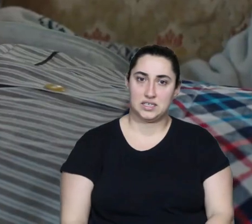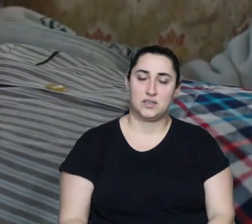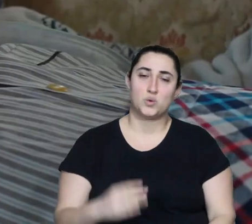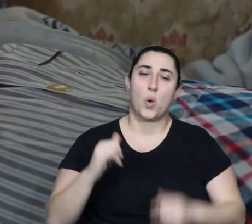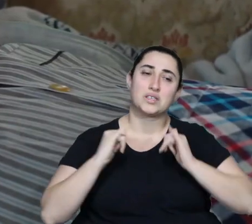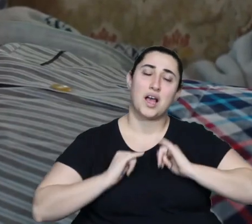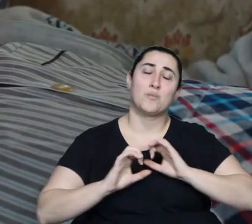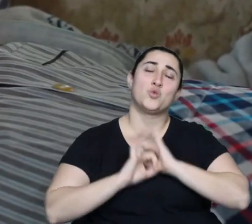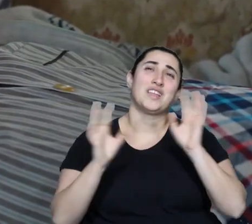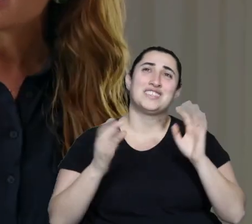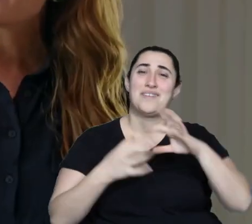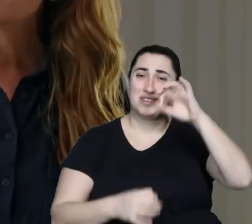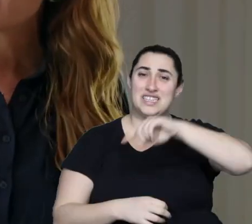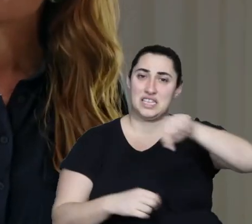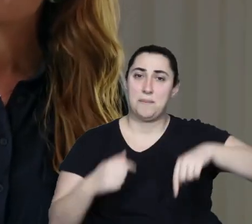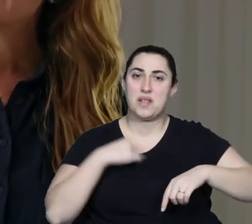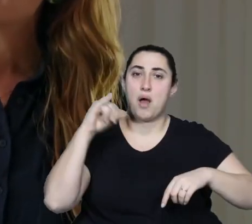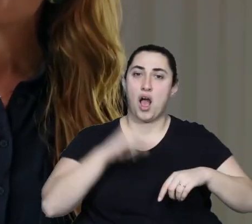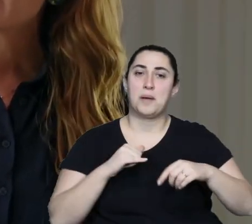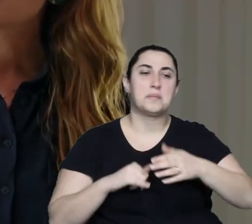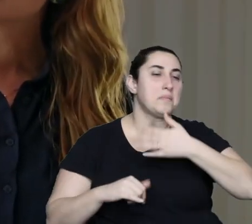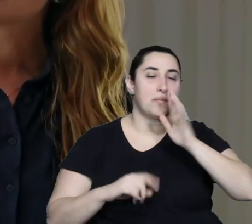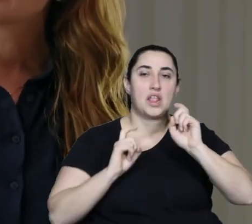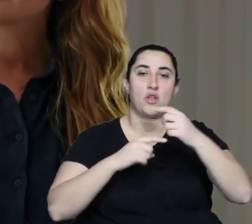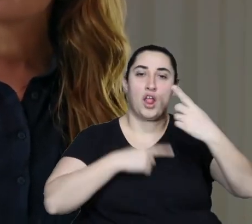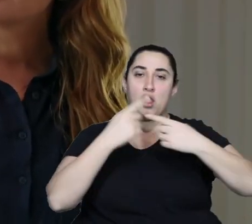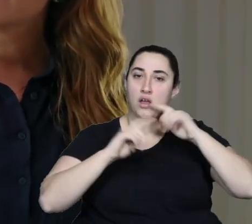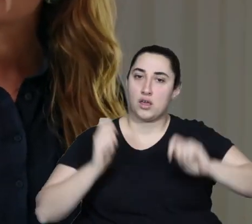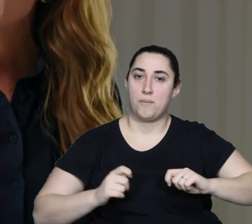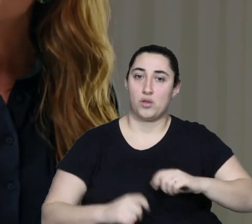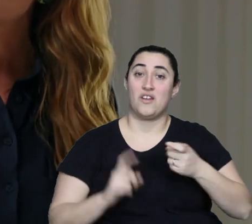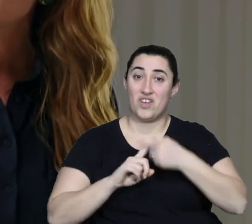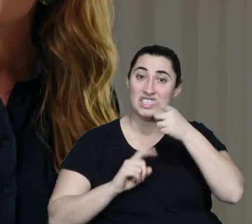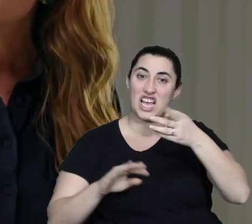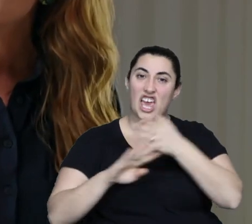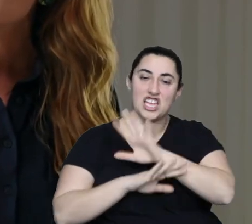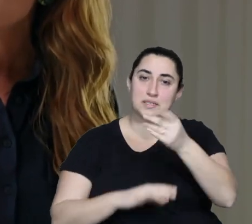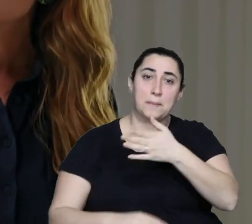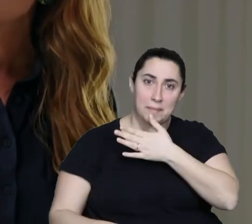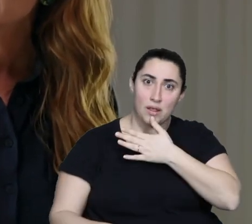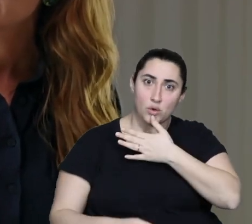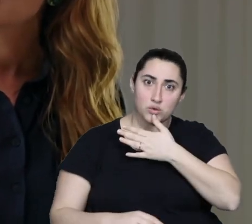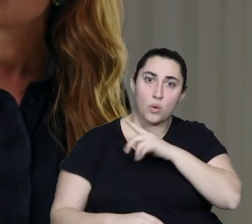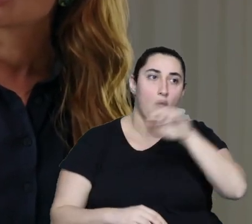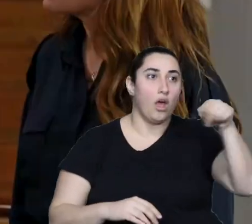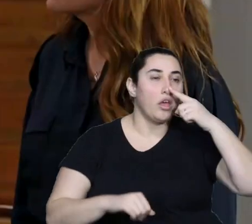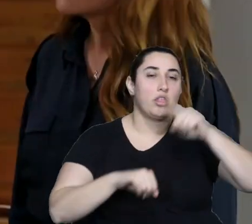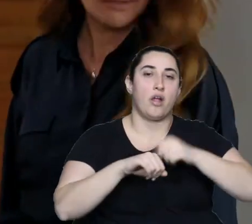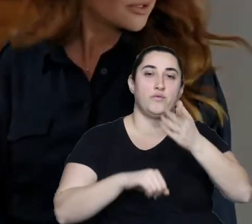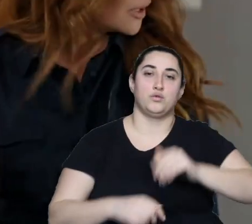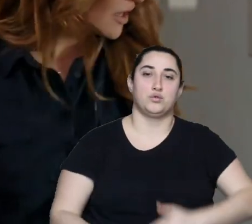sakin, muhteşem dediğin insanlar benim hakkımda bilip bilmeden konuşuyorlar. Ve sen gerçekleri bildiğin halde onlara